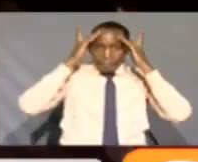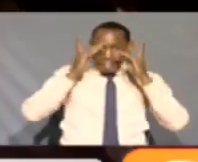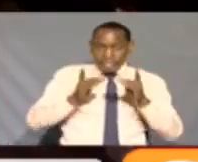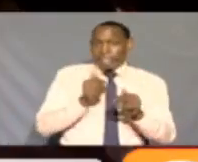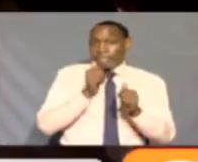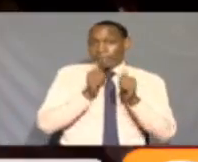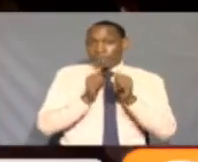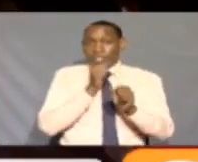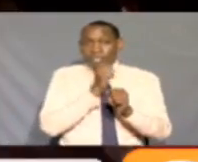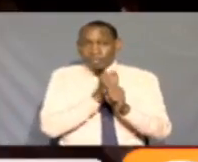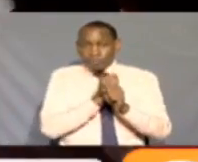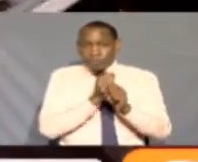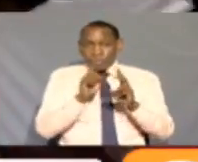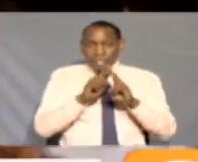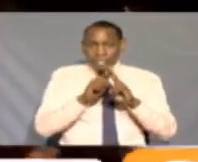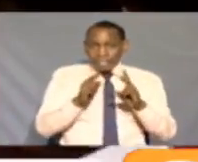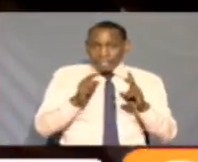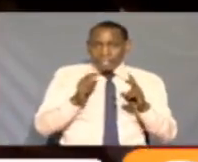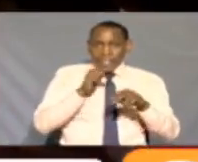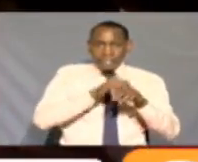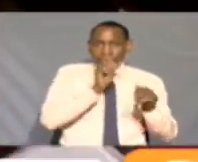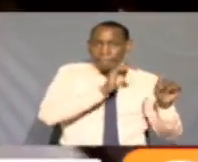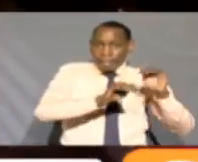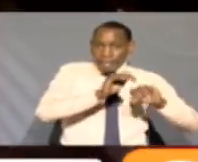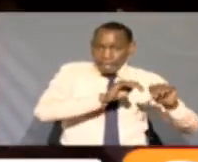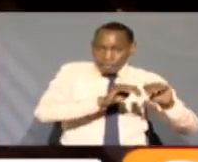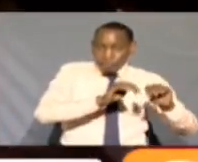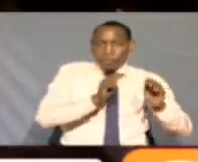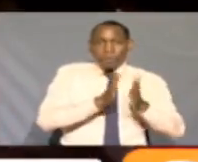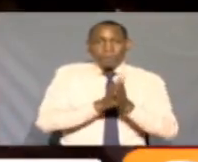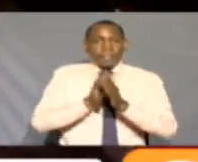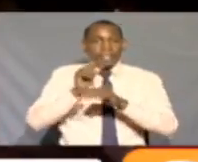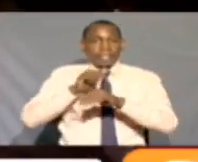nini ambacho tutafanya kuanzia wakati wa uchaguzi na hata